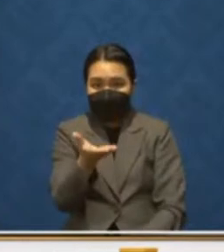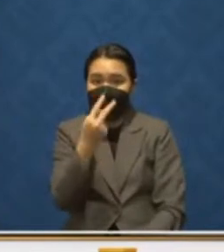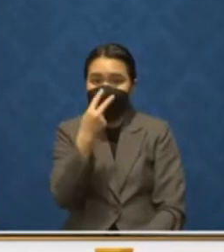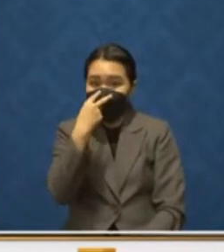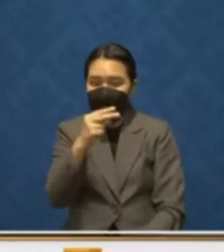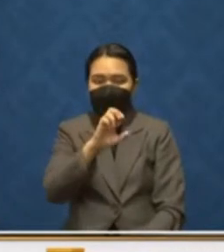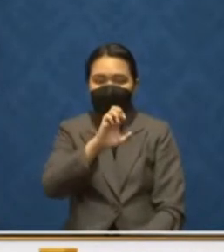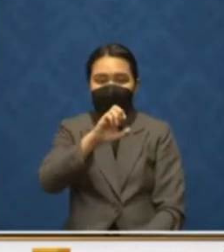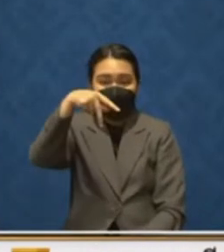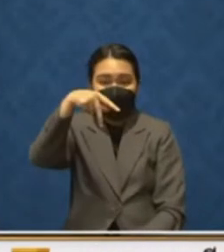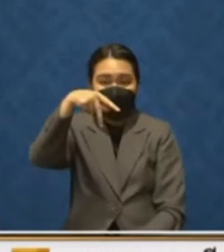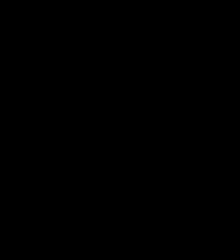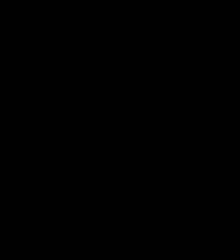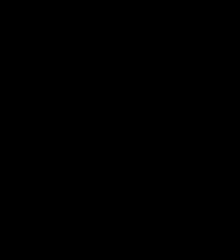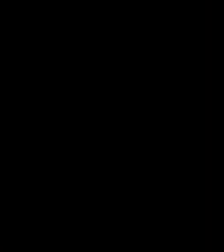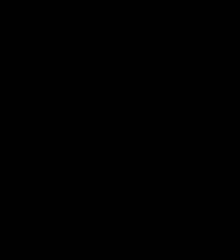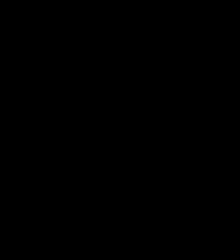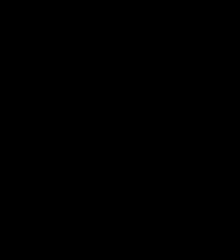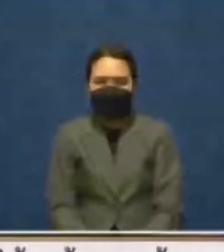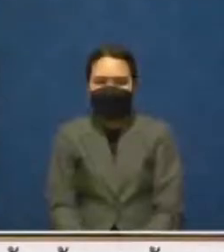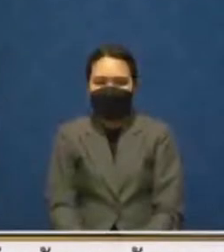Epที่ 7